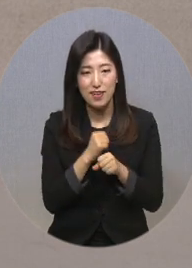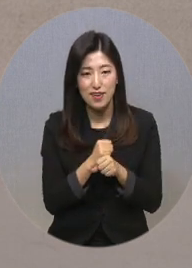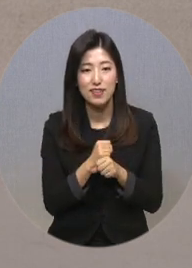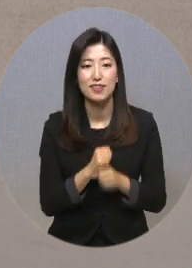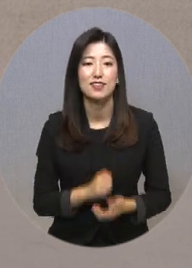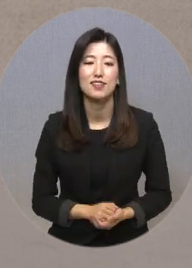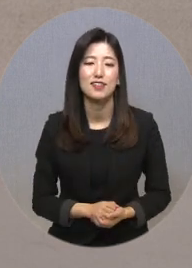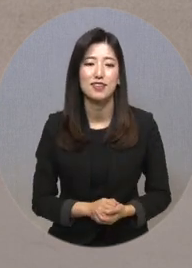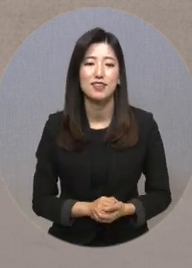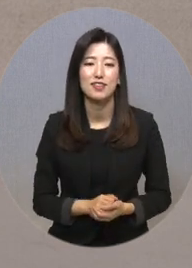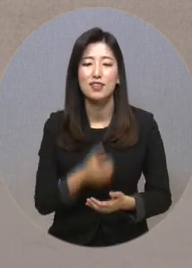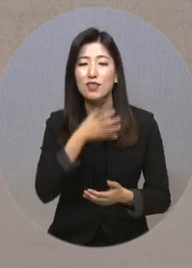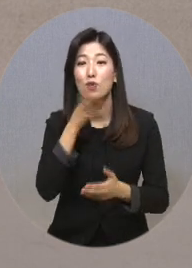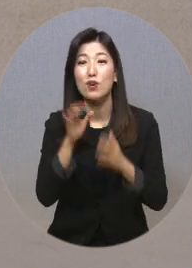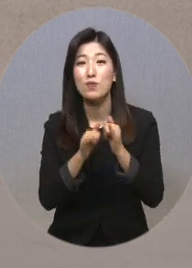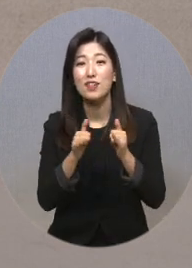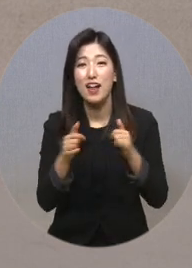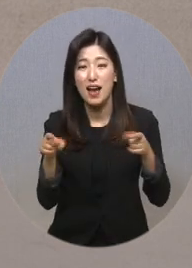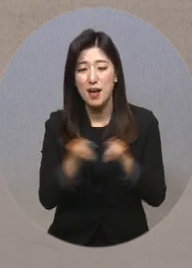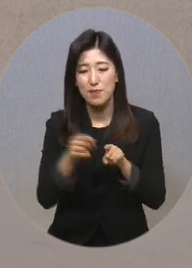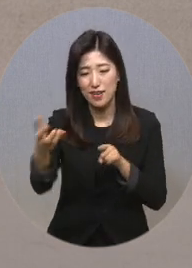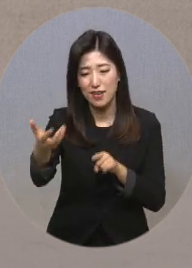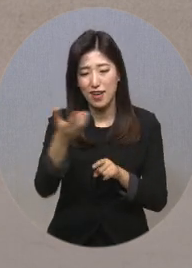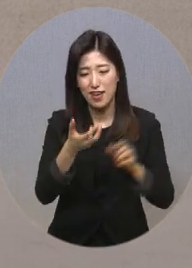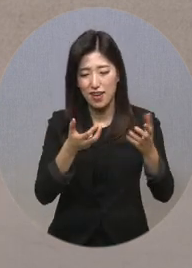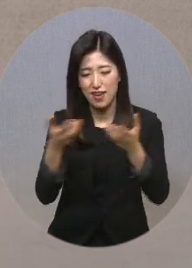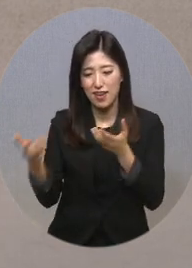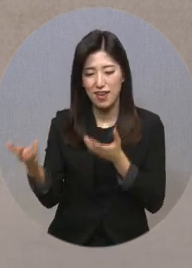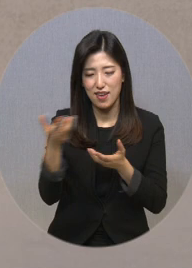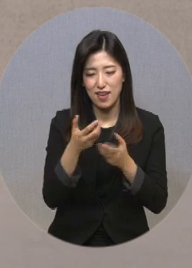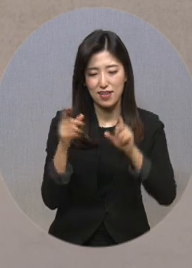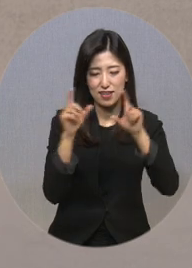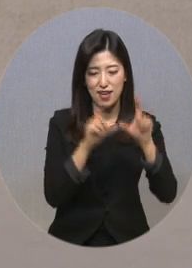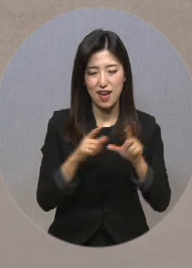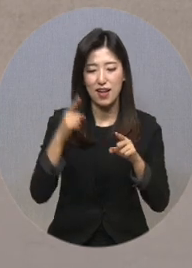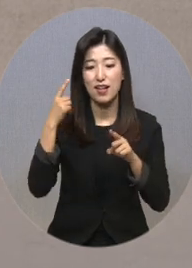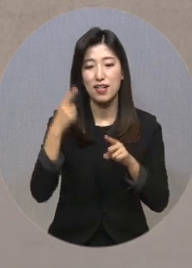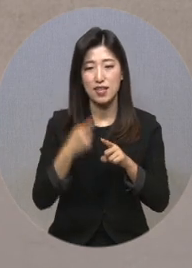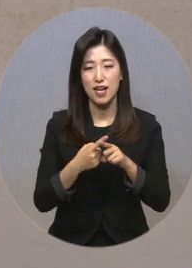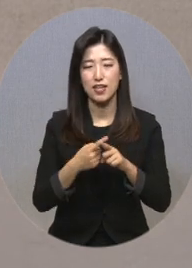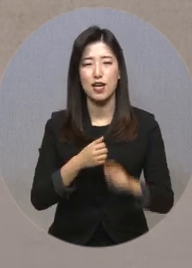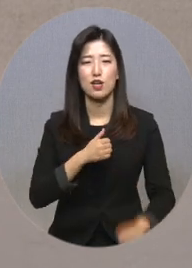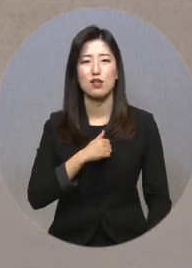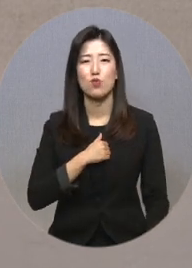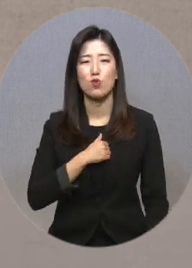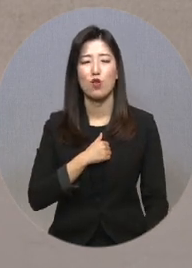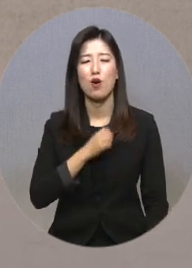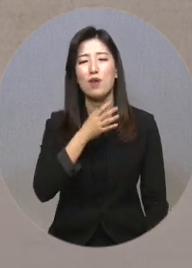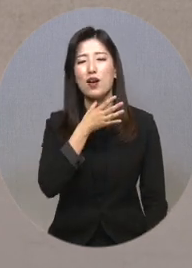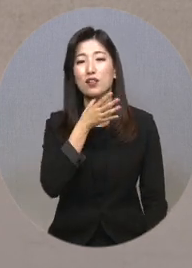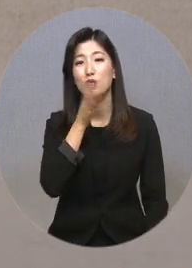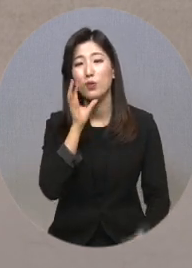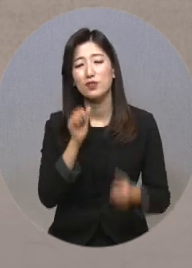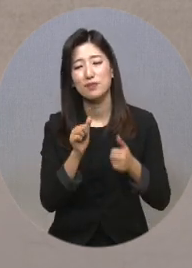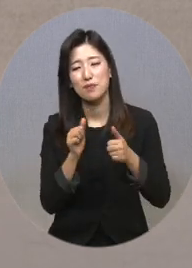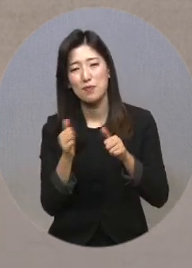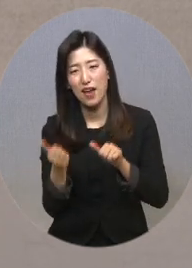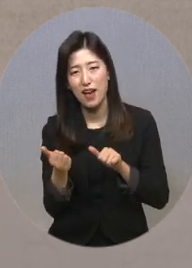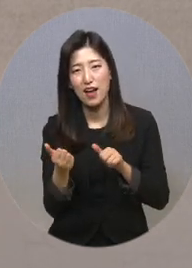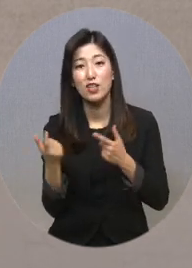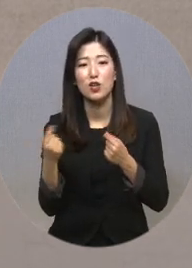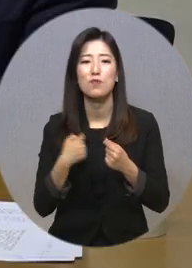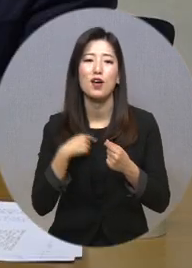임차형식으로 이 노인분들이 살다가 존엄한 노후를 마치는 그러한 새로운 형태의 실버타운을 계획하고